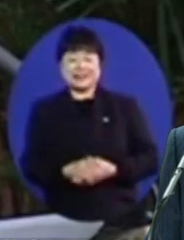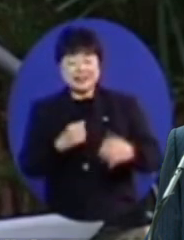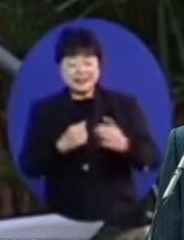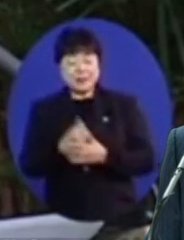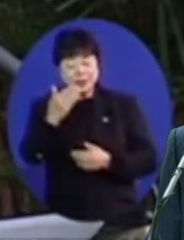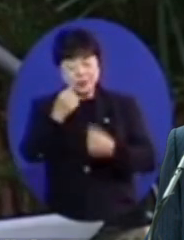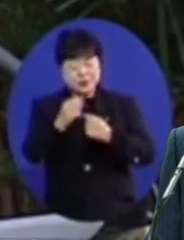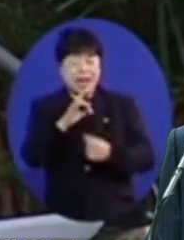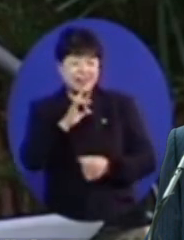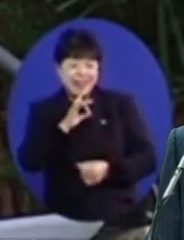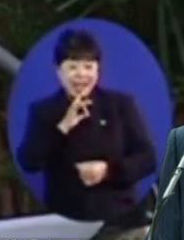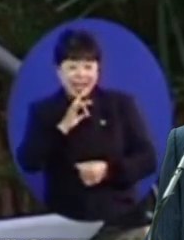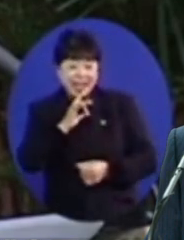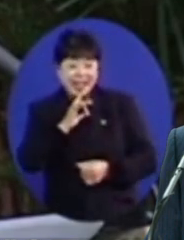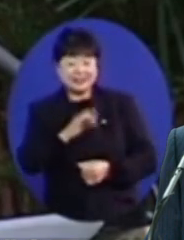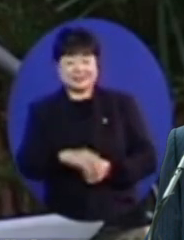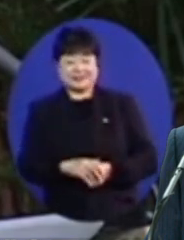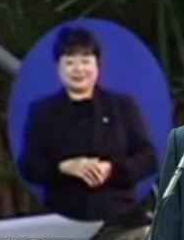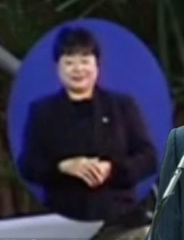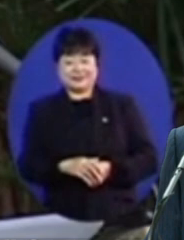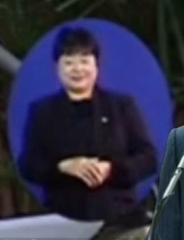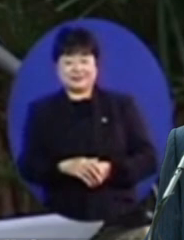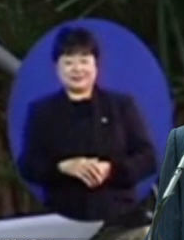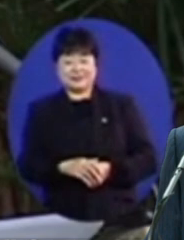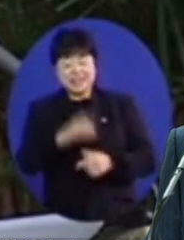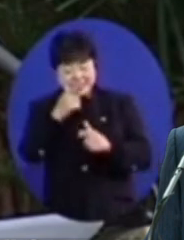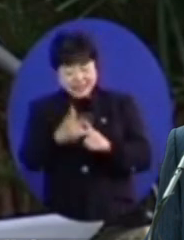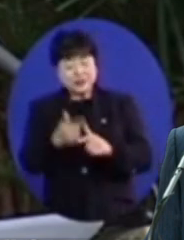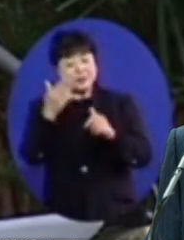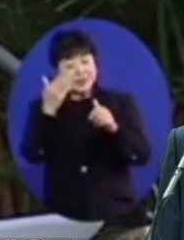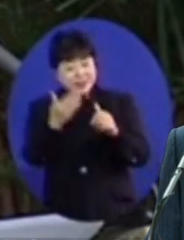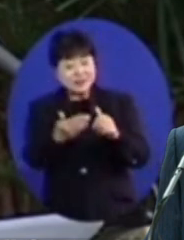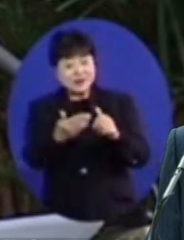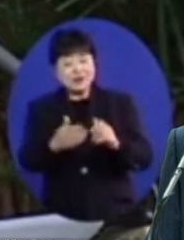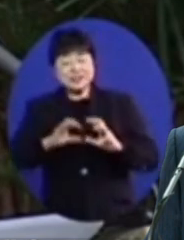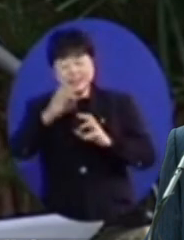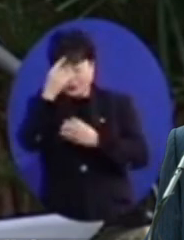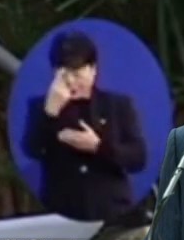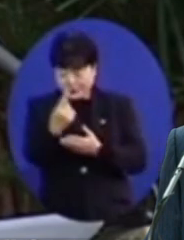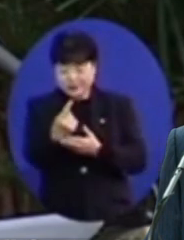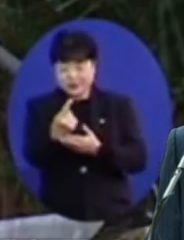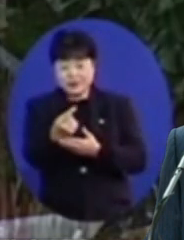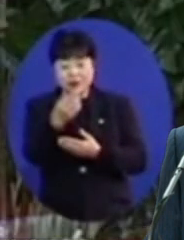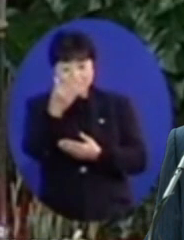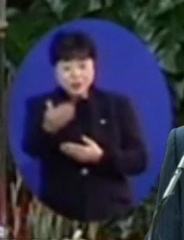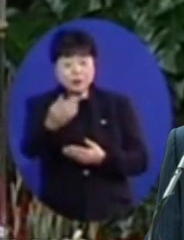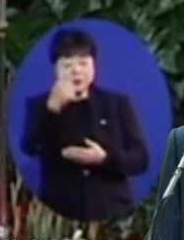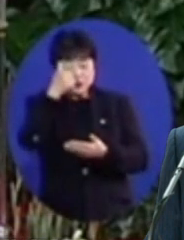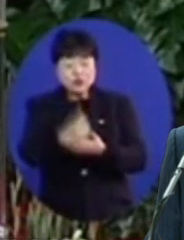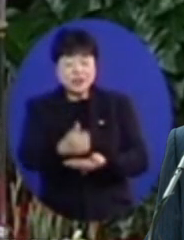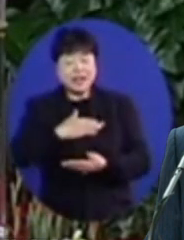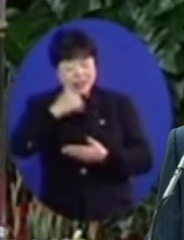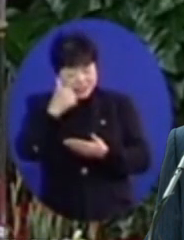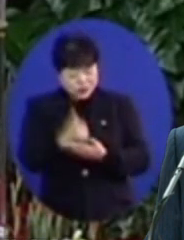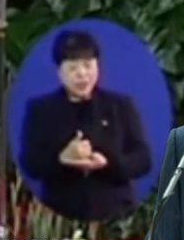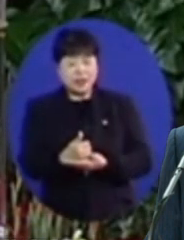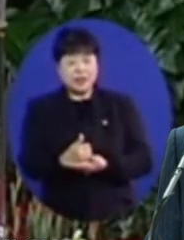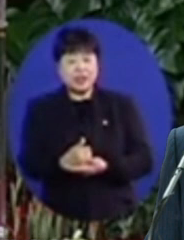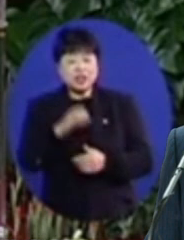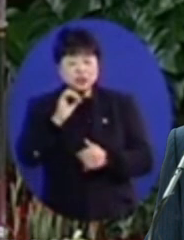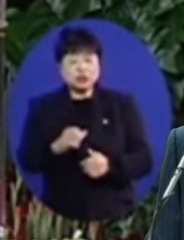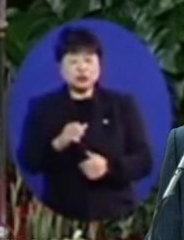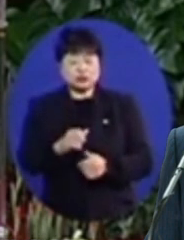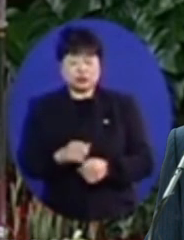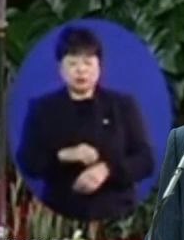그러므로 여러분의 힘으로 안 되니까 예수님이 세상에 오셔서 여러분의 주의 나의 여러분의 제주